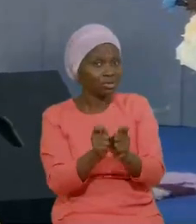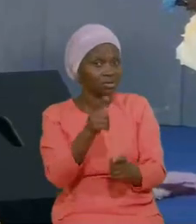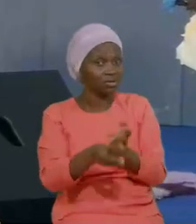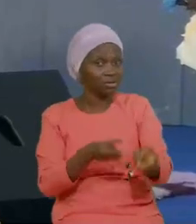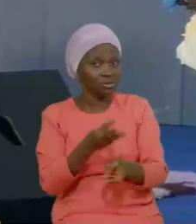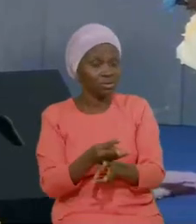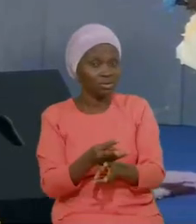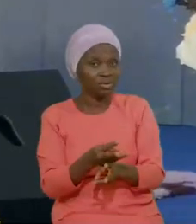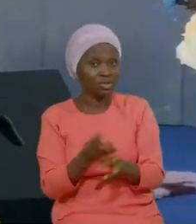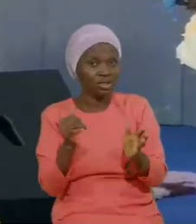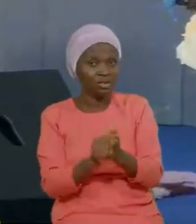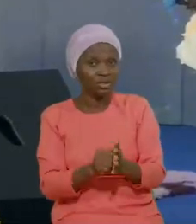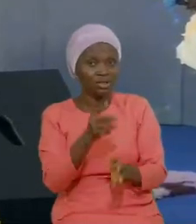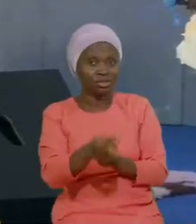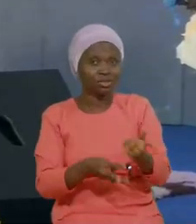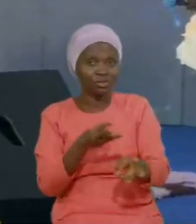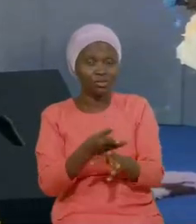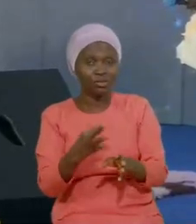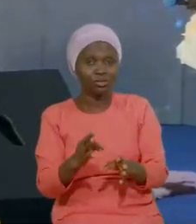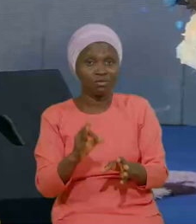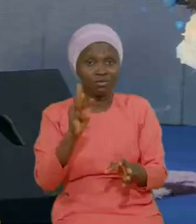N'est-ce pas ceux-là qui ont changé le monde?